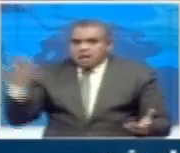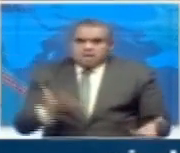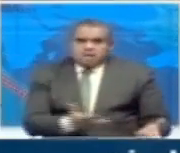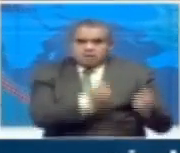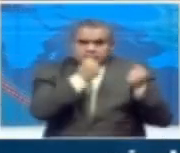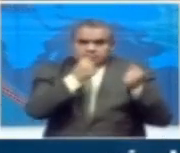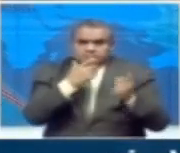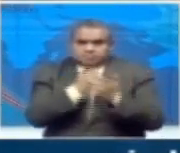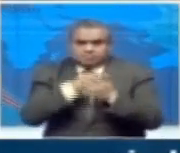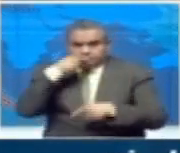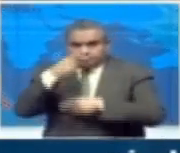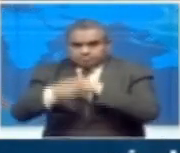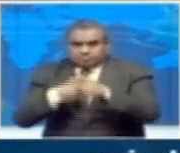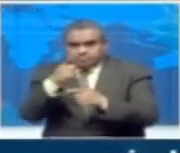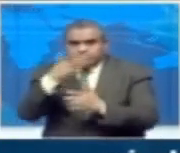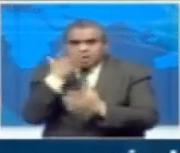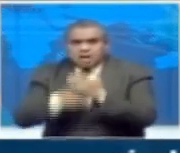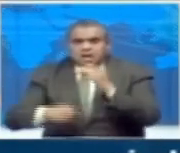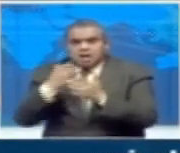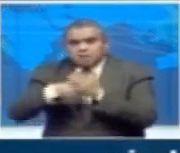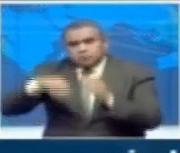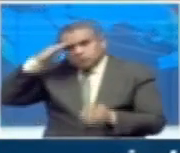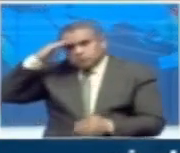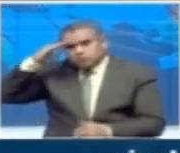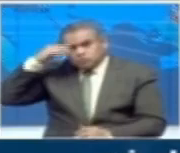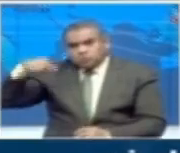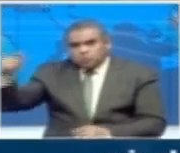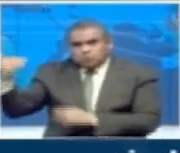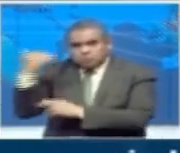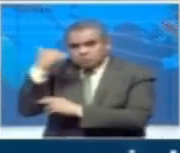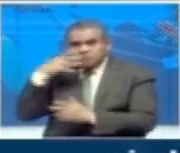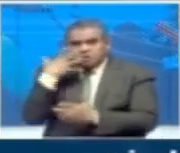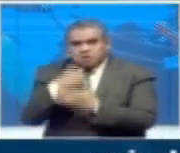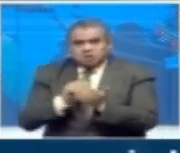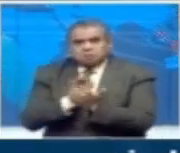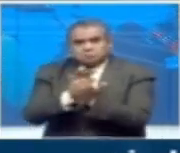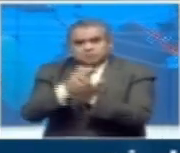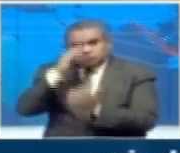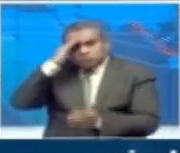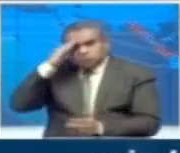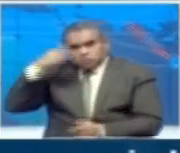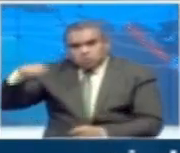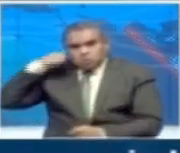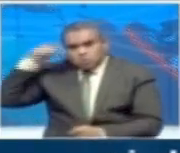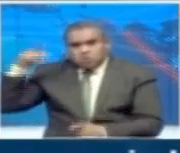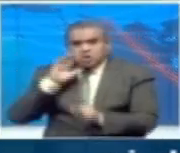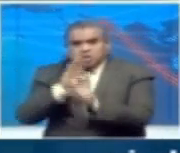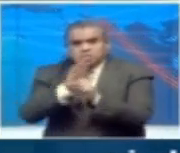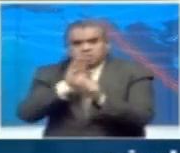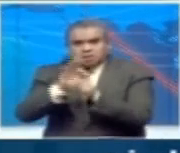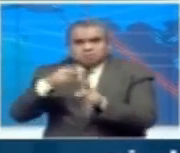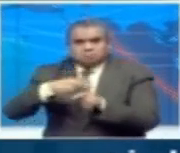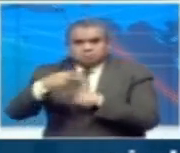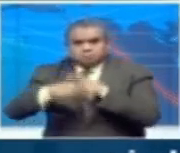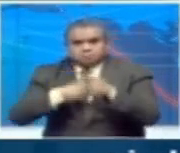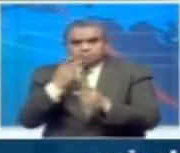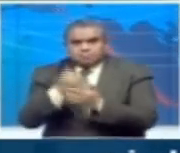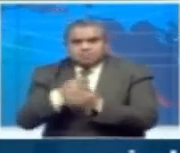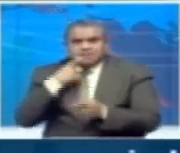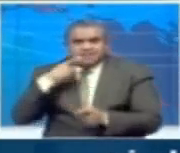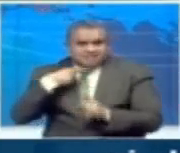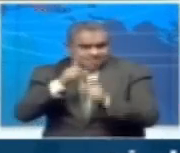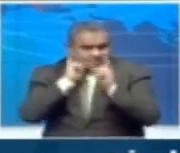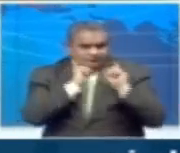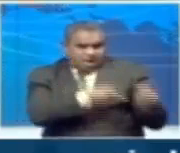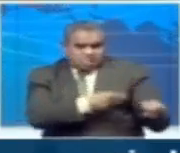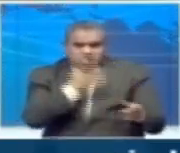فخامة الرئيس على اهتمام بأبنائنا وأبناء المتفوقين، وهم متواصلين معانا باستمرار، بيغفلوش عننا في أي